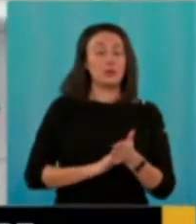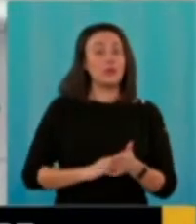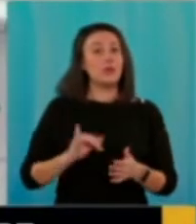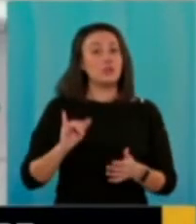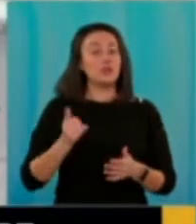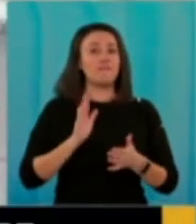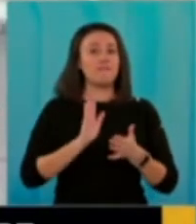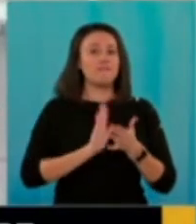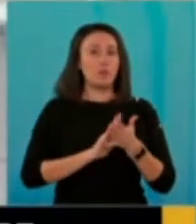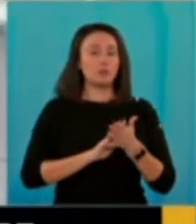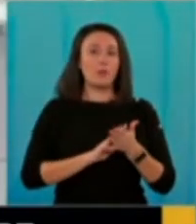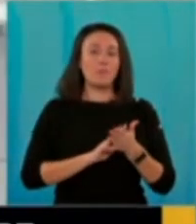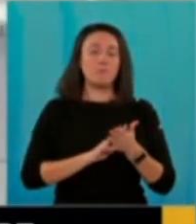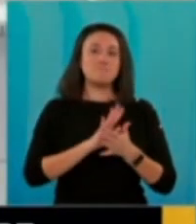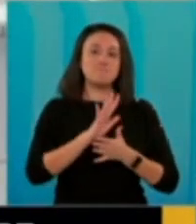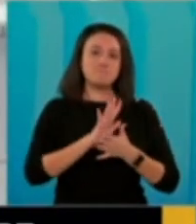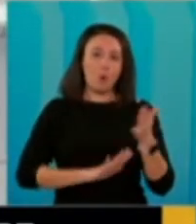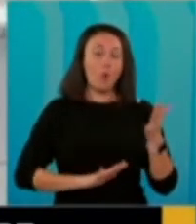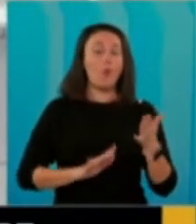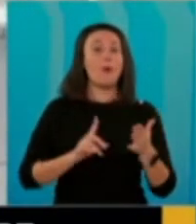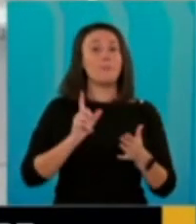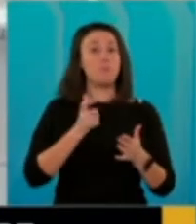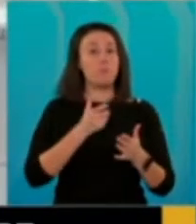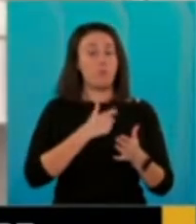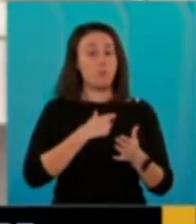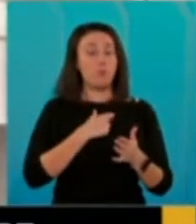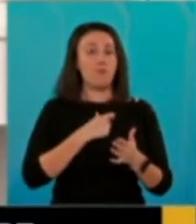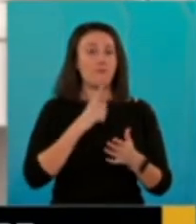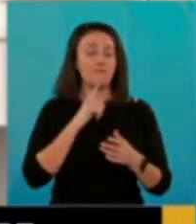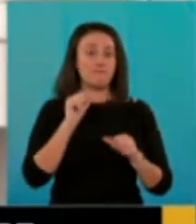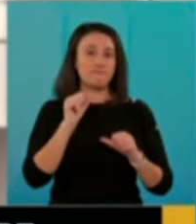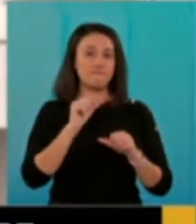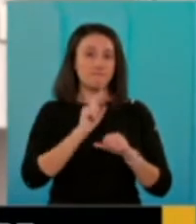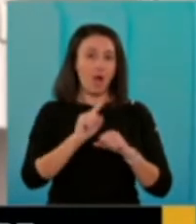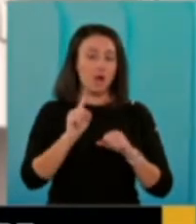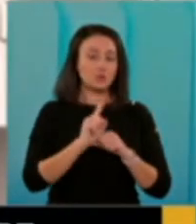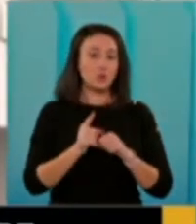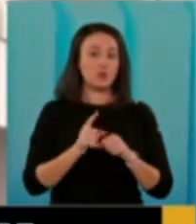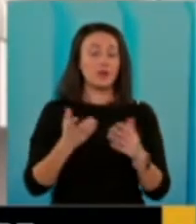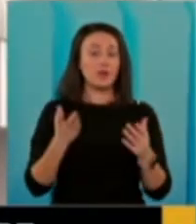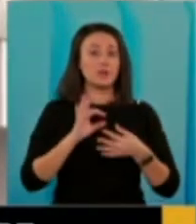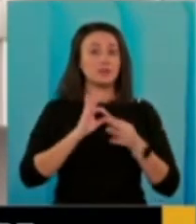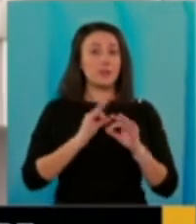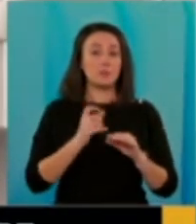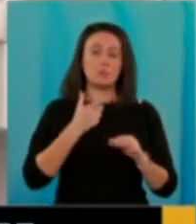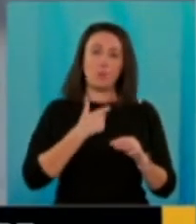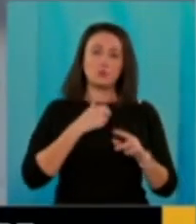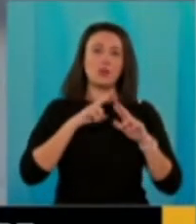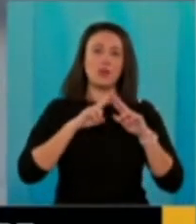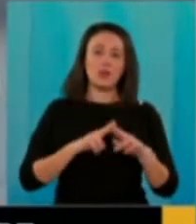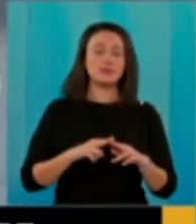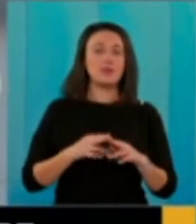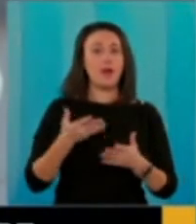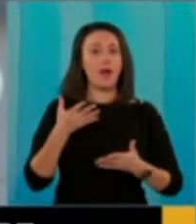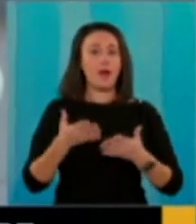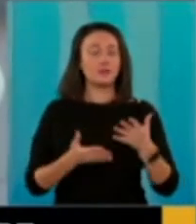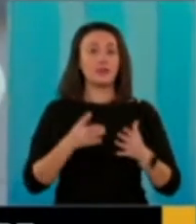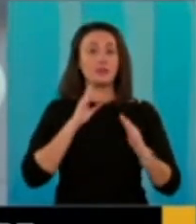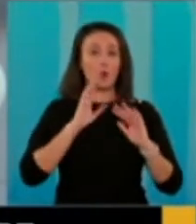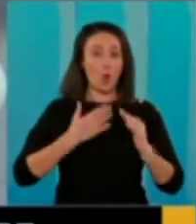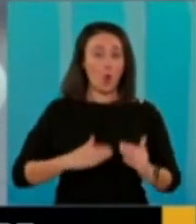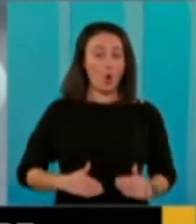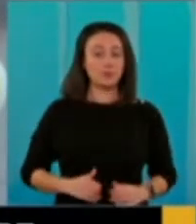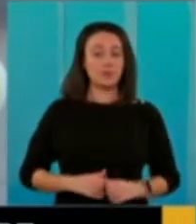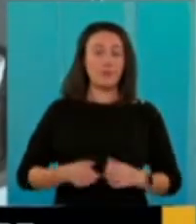că poluarea poate fi, sau factorii care induc poluarea, pot fi dozați cantitativ la nivelul